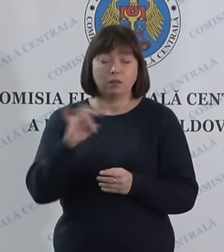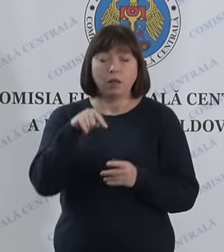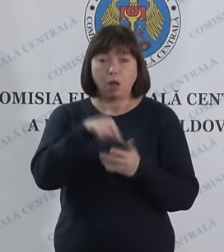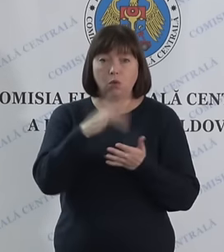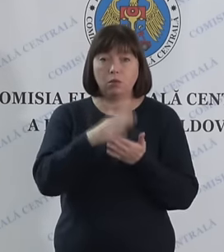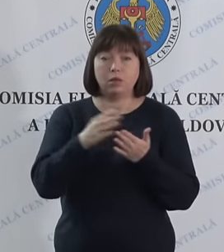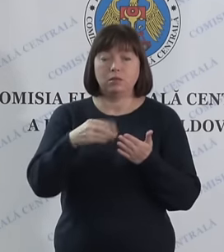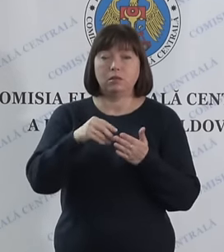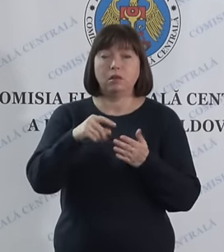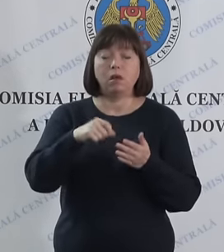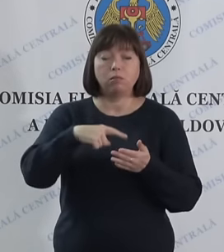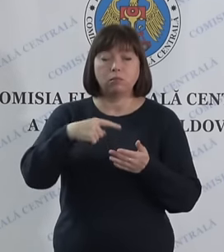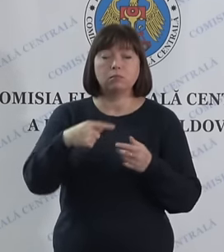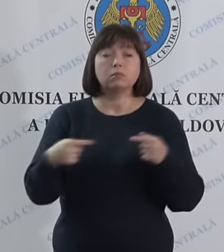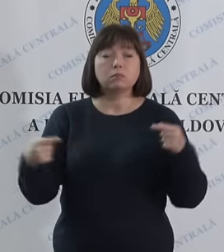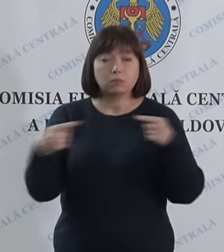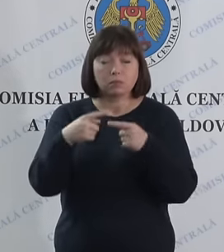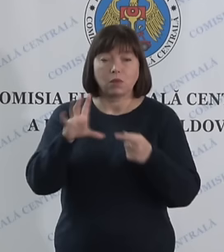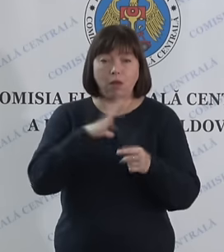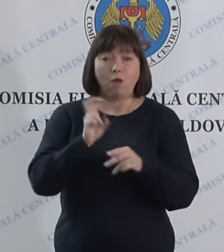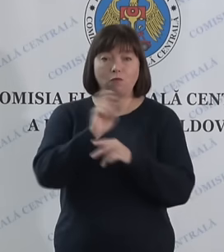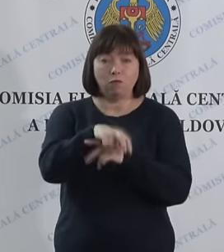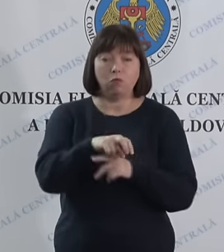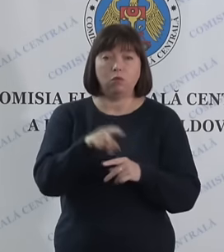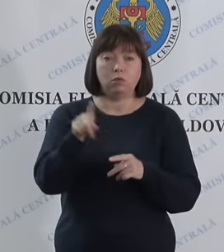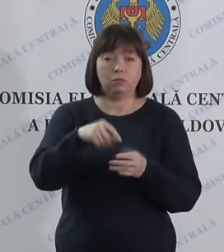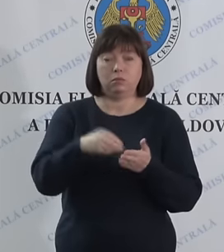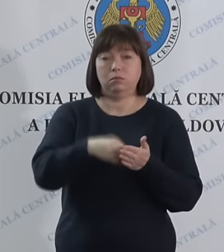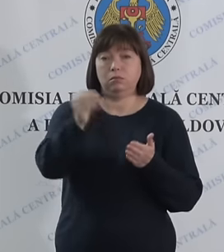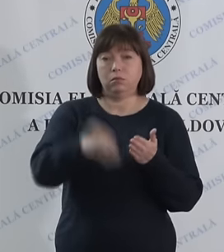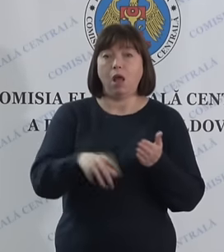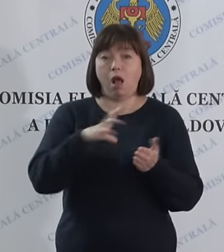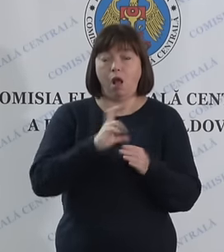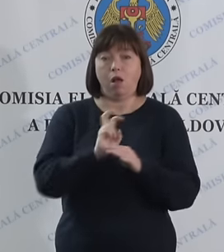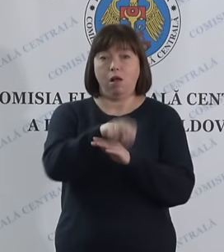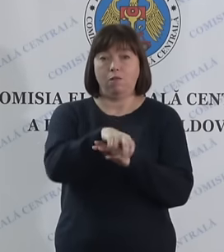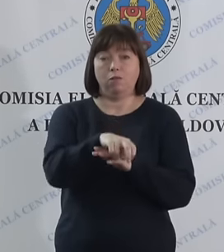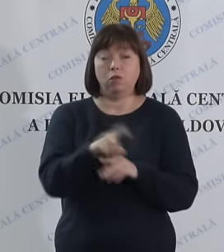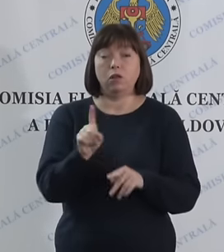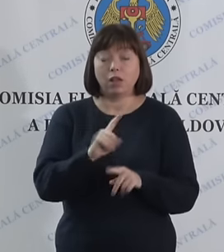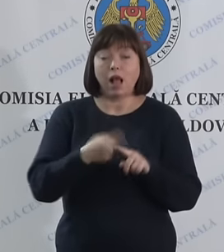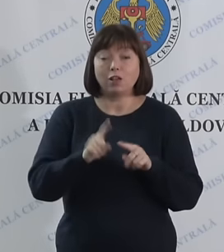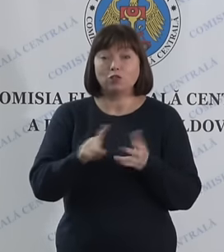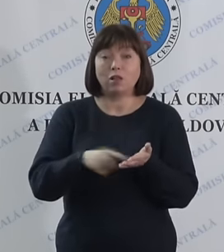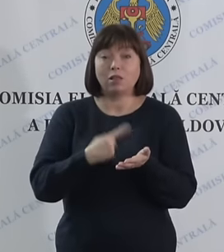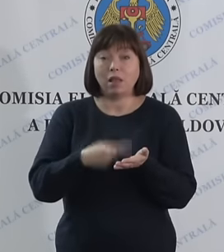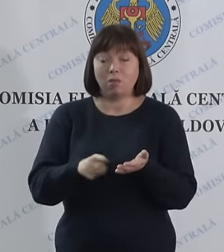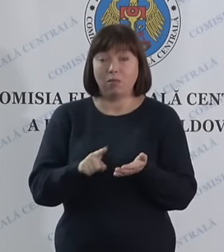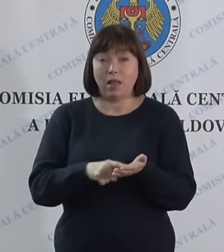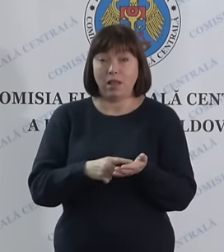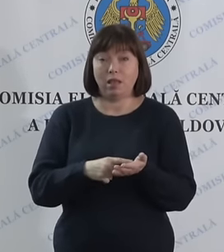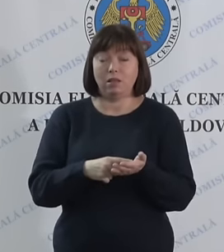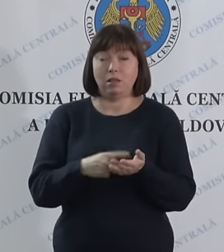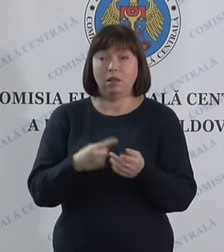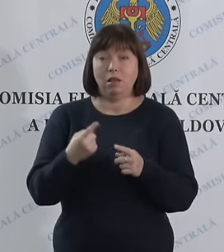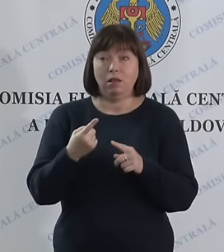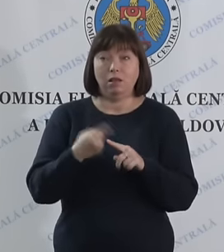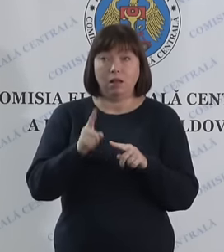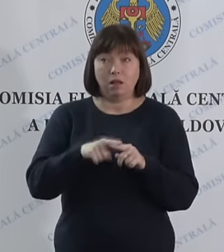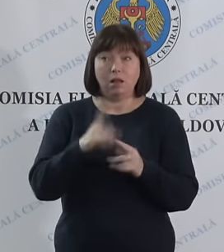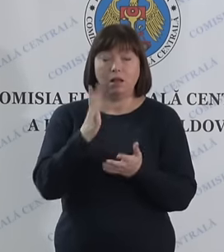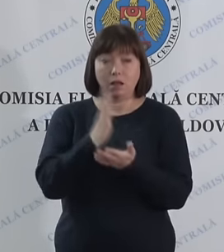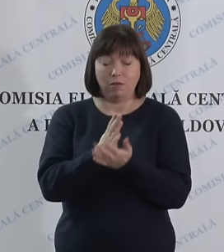participarea la votare în secția respectivă prin aplicarea semnăturii pe acele tablete care se pune în